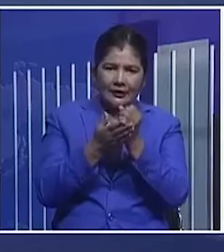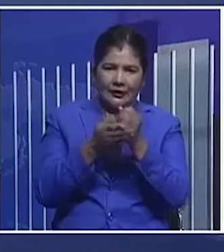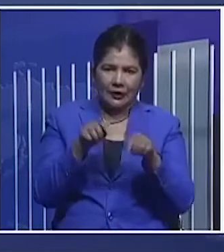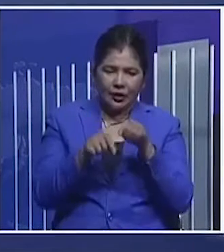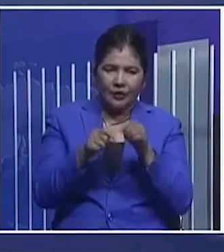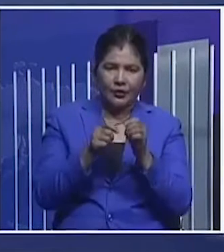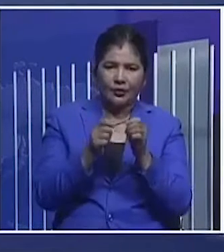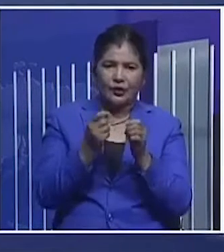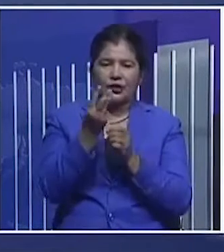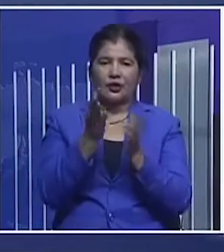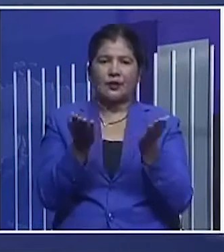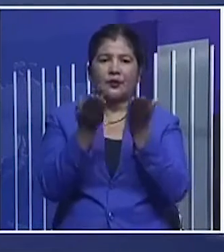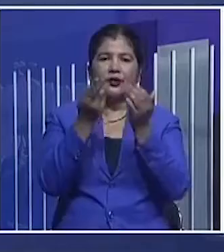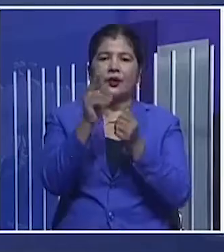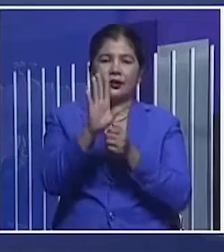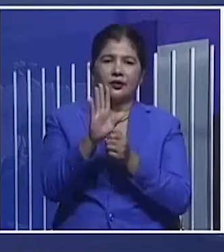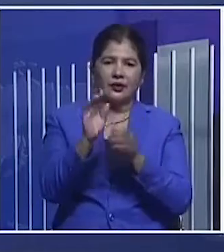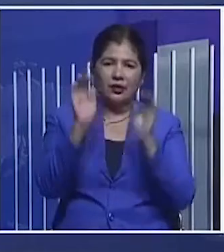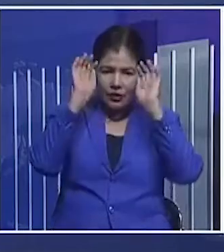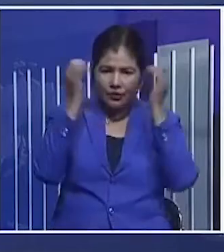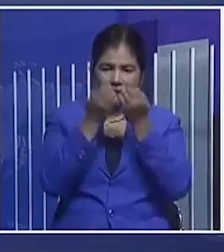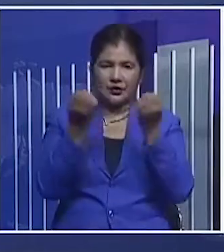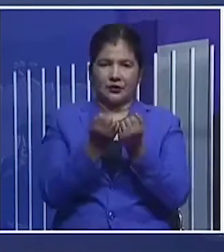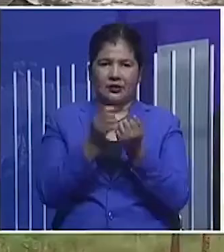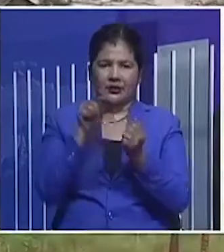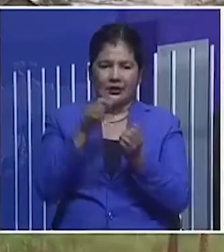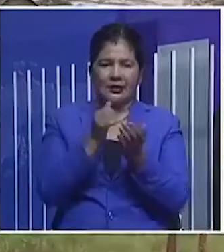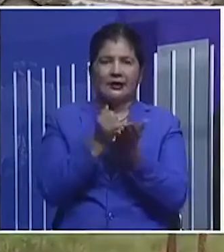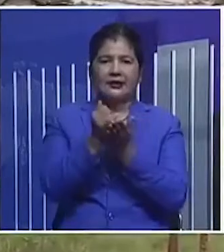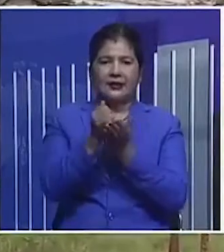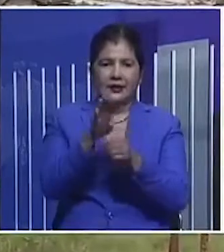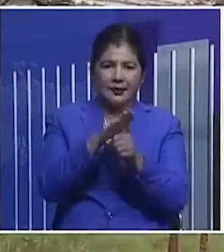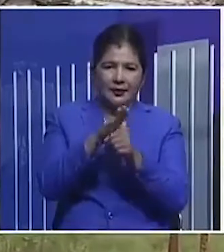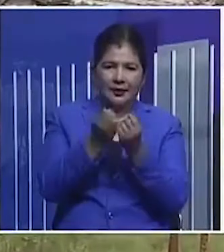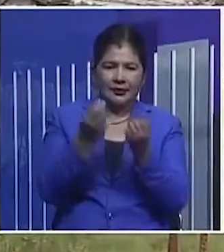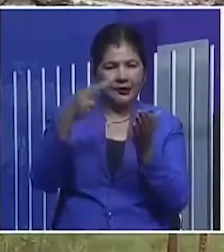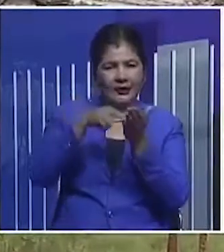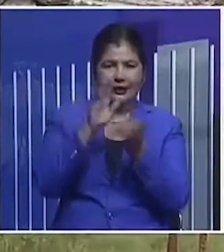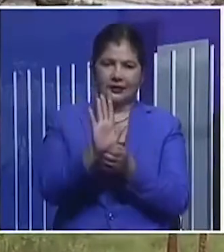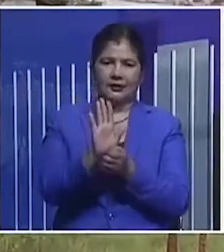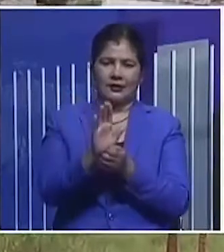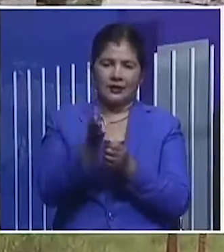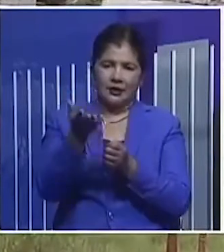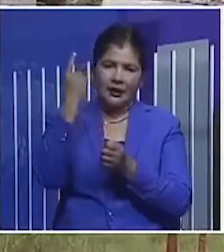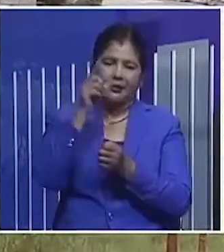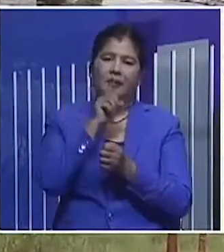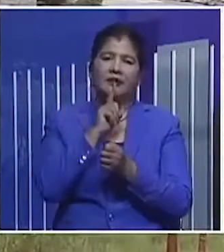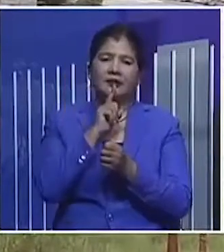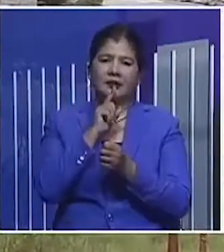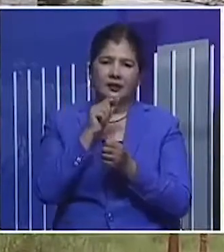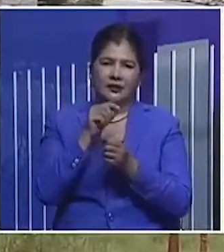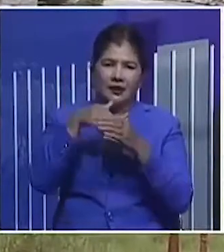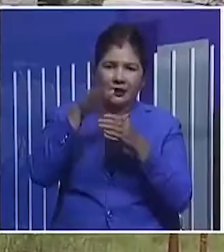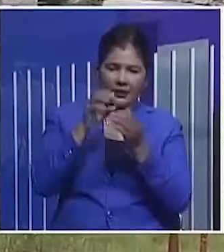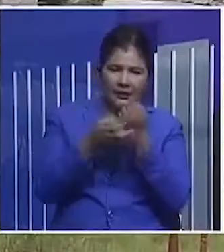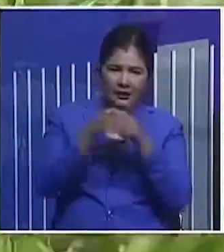वृद्धि भएको छ। यो सँगै धानलाई सुरक्षित गर्न यहाँका किसानले बीमा गर्न थालेका छन्। केही वर्ष यता देशभित्र र बाहिर समेत